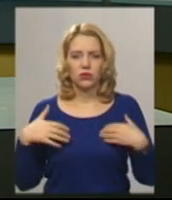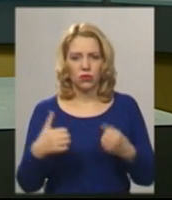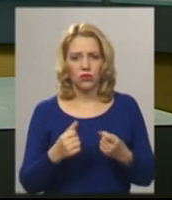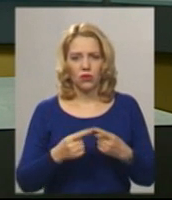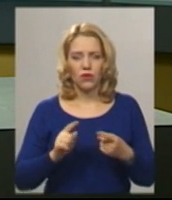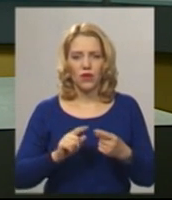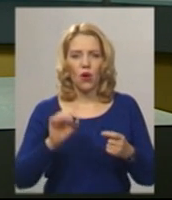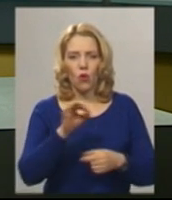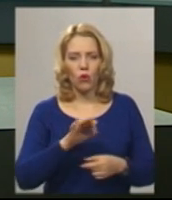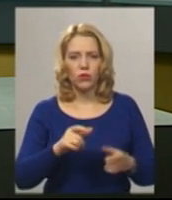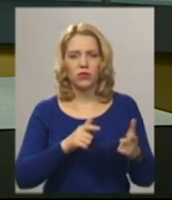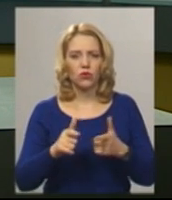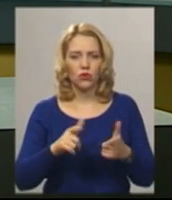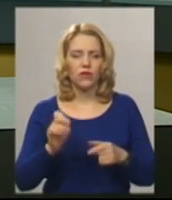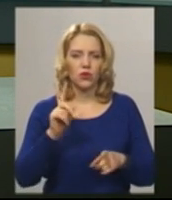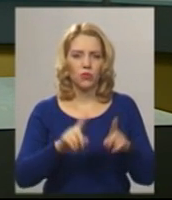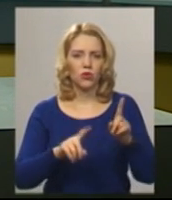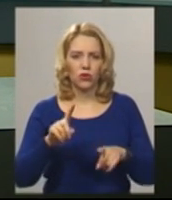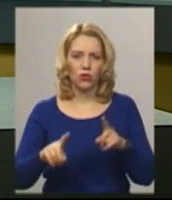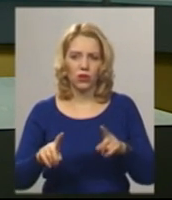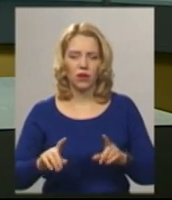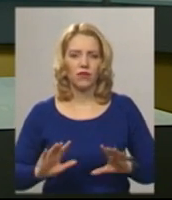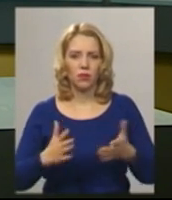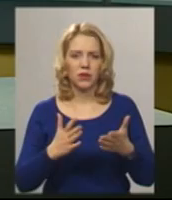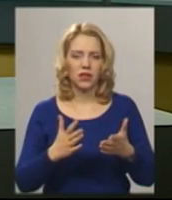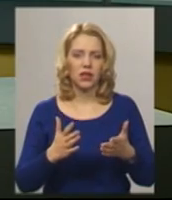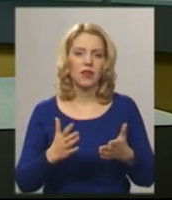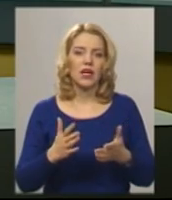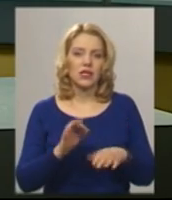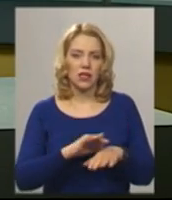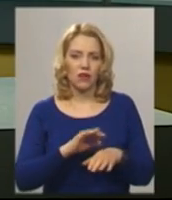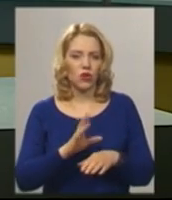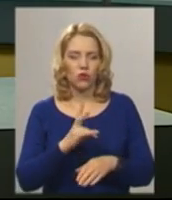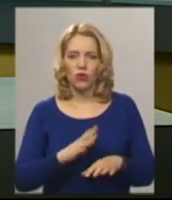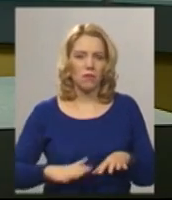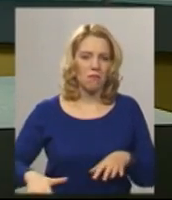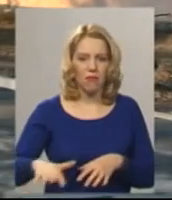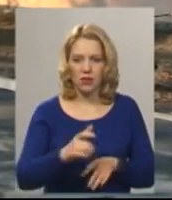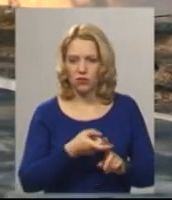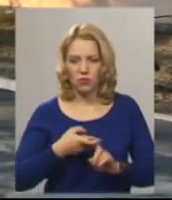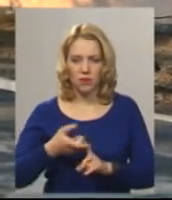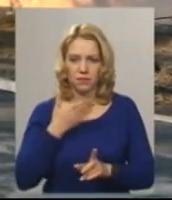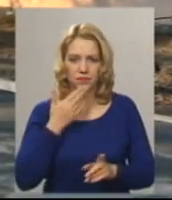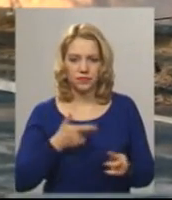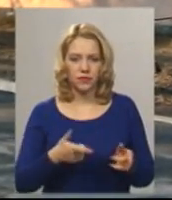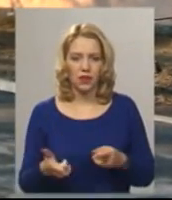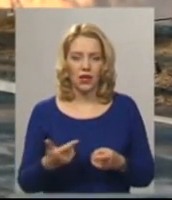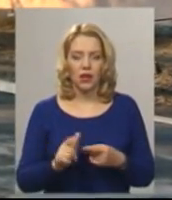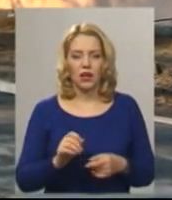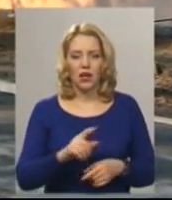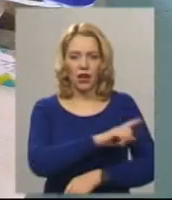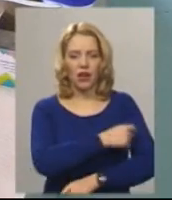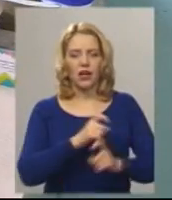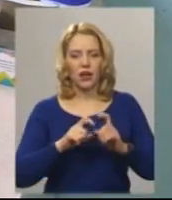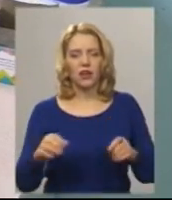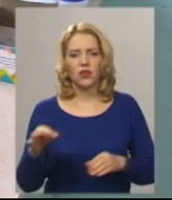область готова лише до поодиноких випадків захворювання, а не до масової епідемії. Лікарні області мають